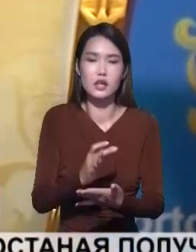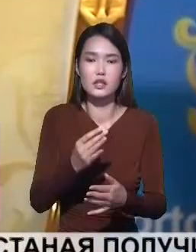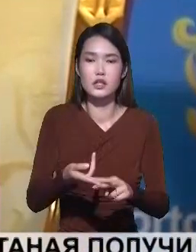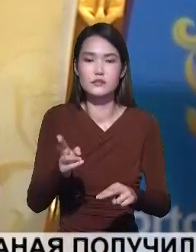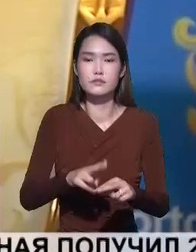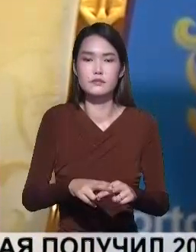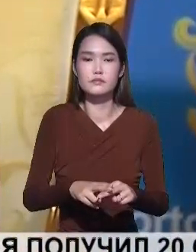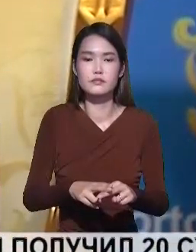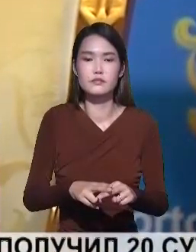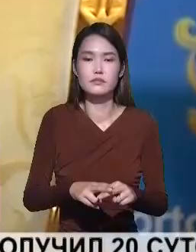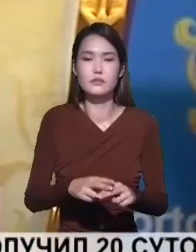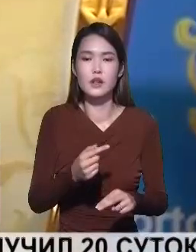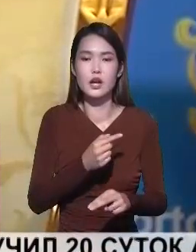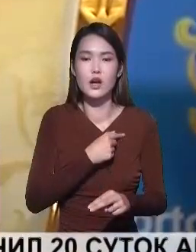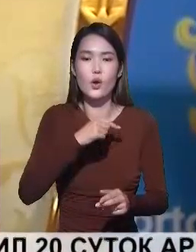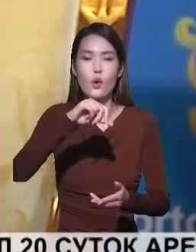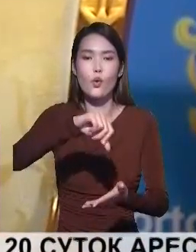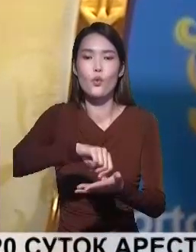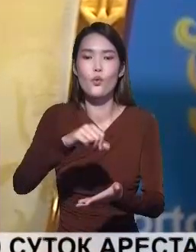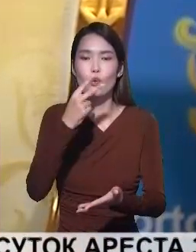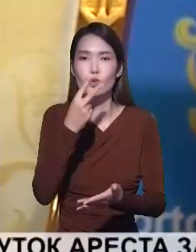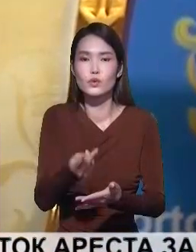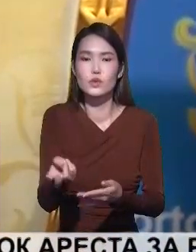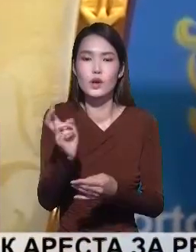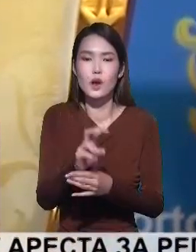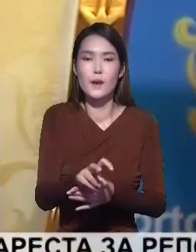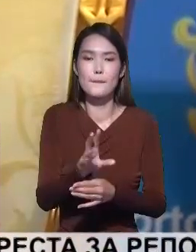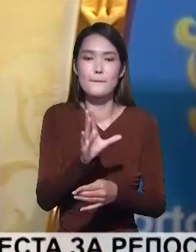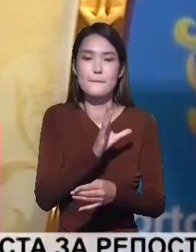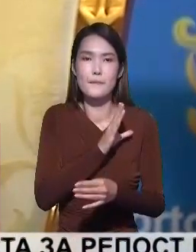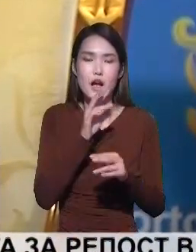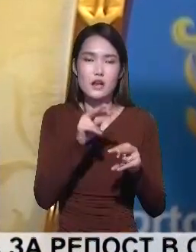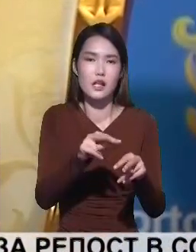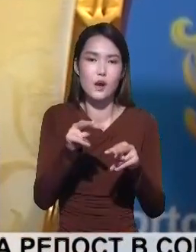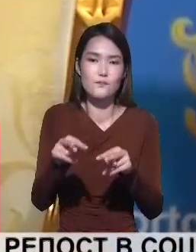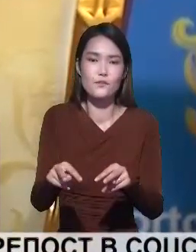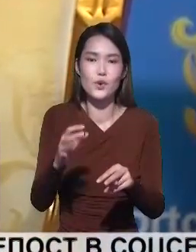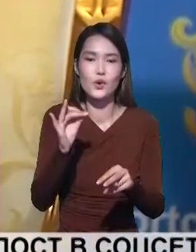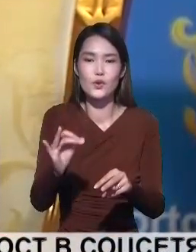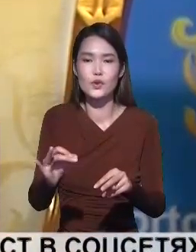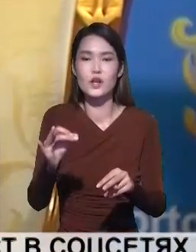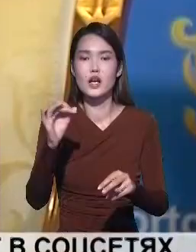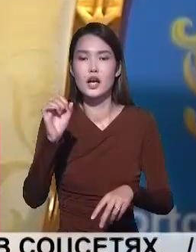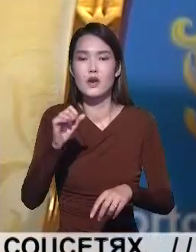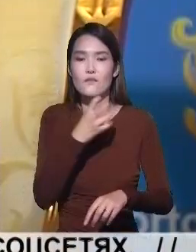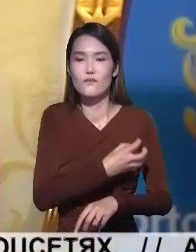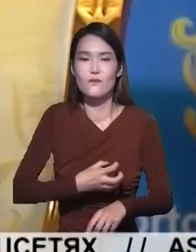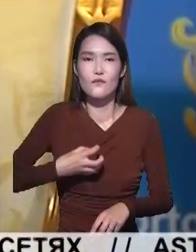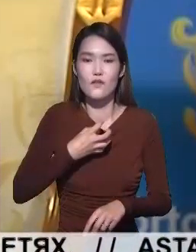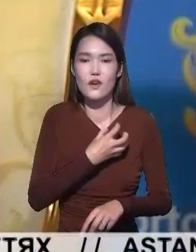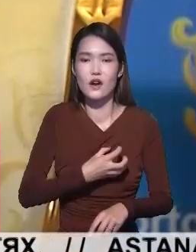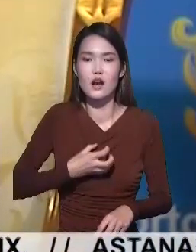голосования осуществлялось беспрепятственное наблюдение и изложение мнения